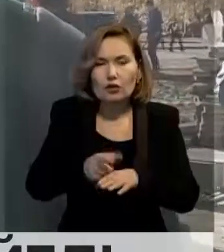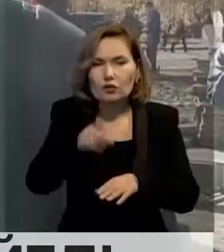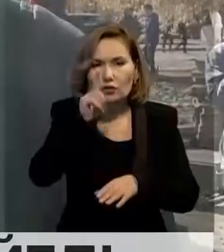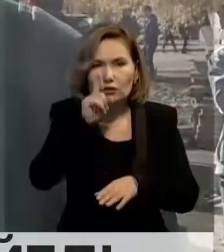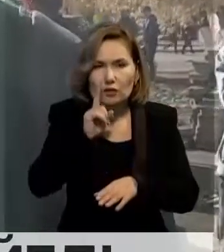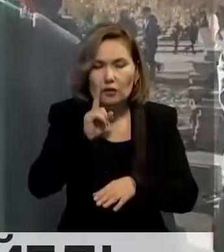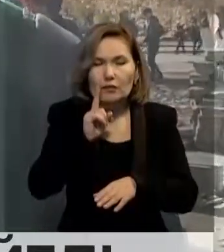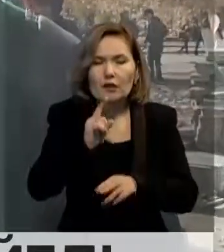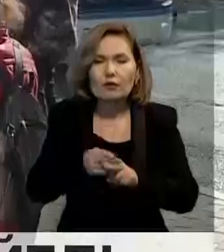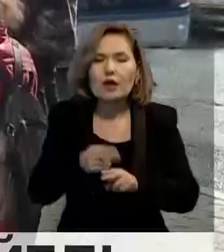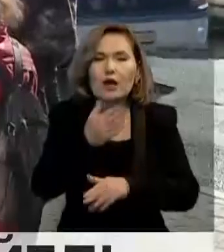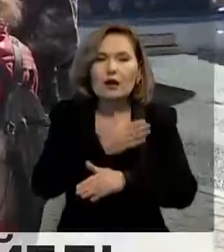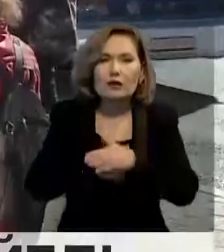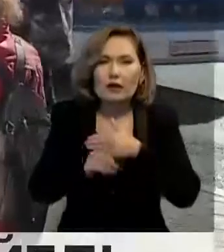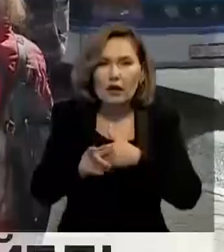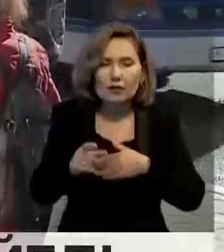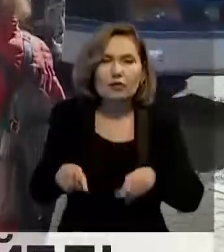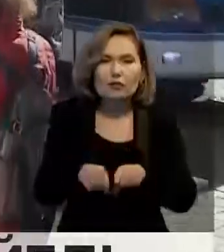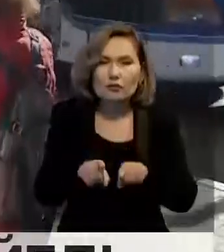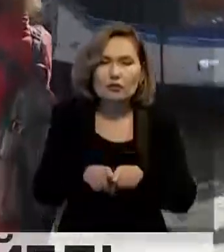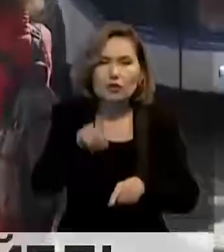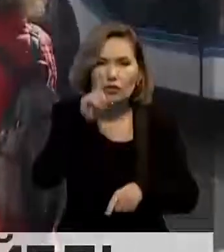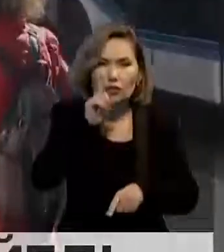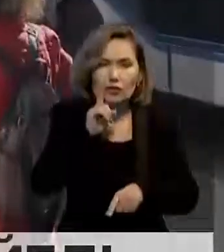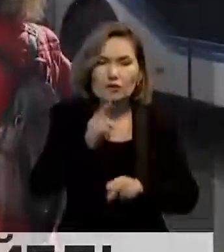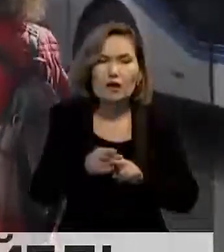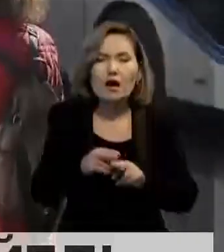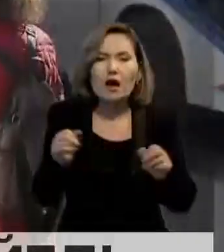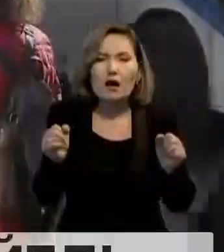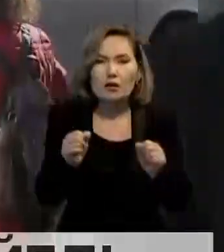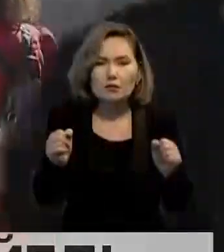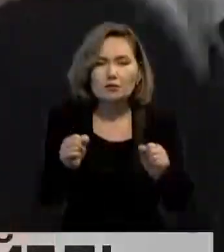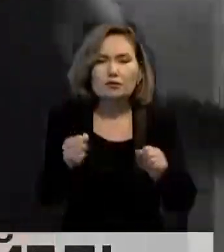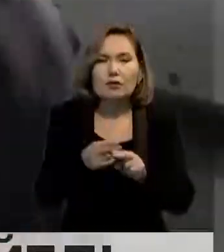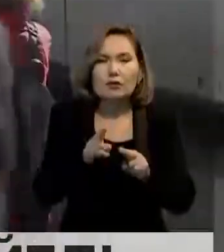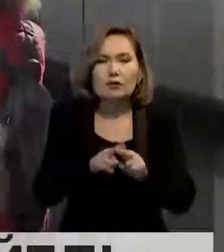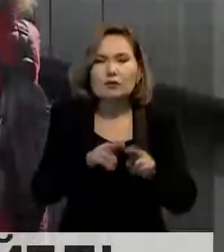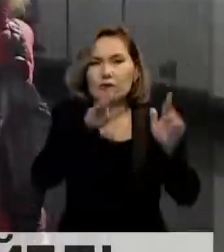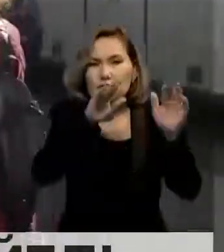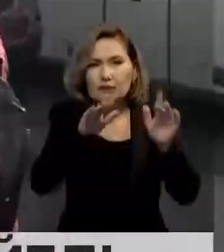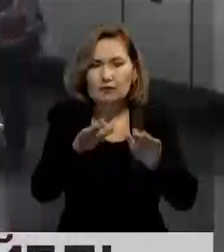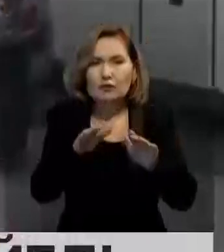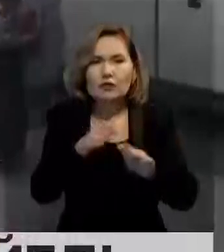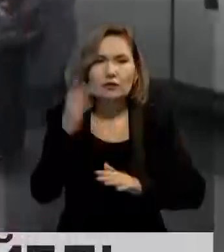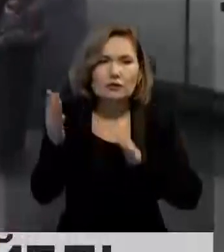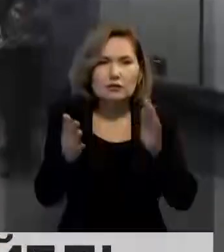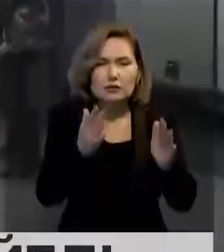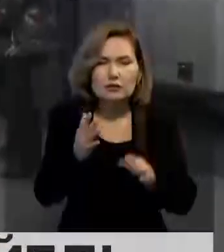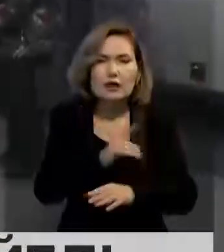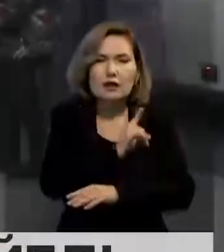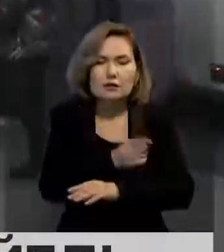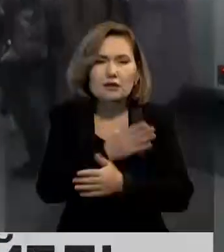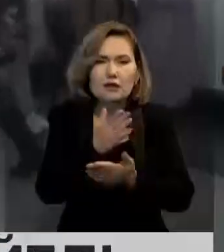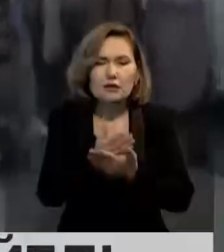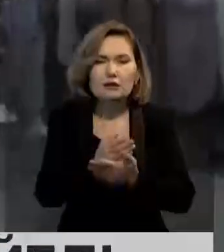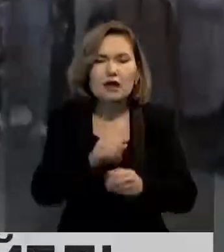кісілер далада тұрмайды ғой. Қысты күні аяздарда кіріп сабаққа бара жатады, студенттер бар мысалы үшін, сөйлейміз көп. Оның ішінде не